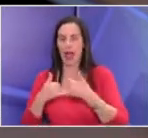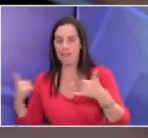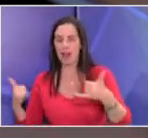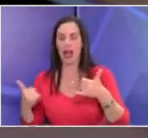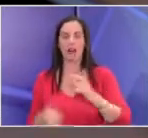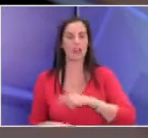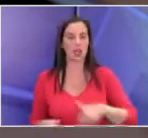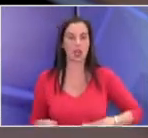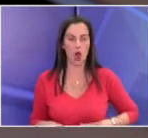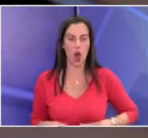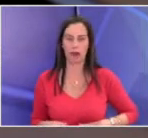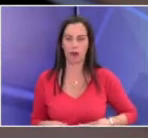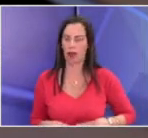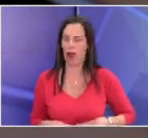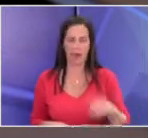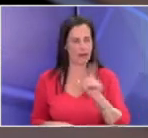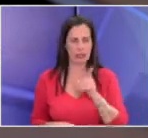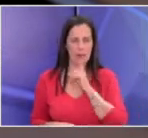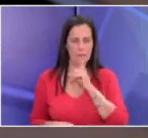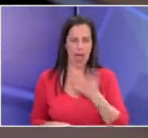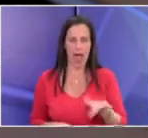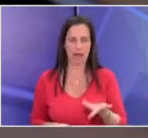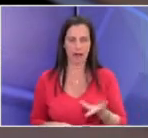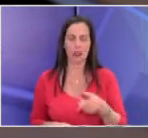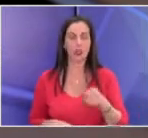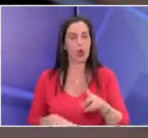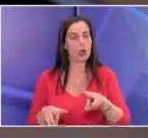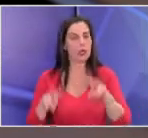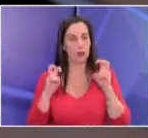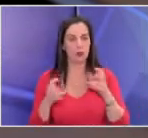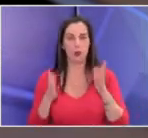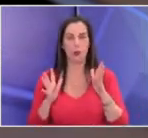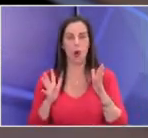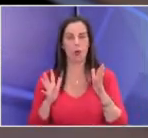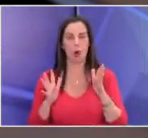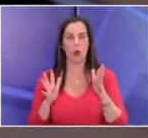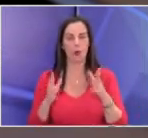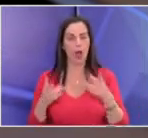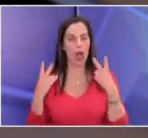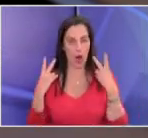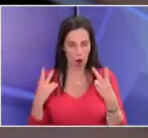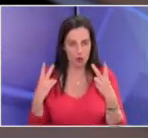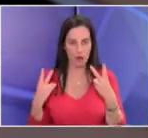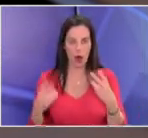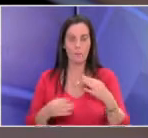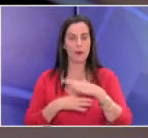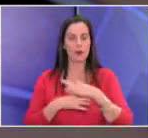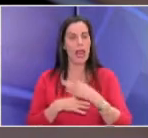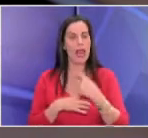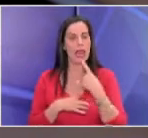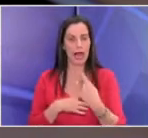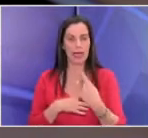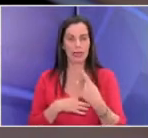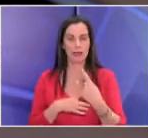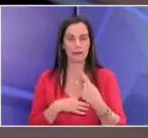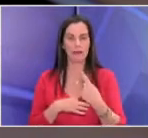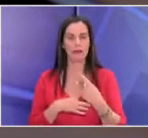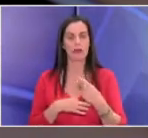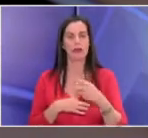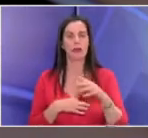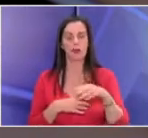קבוצתי, תעסוקה, איזוק אלקטרוני לפעמים, וכן הלאה וכן הלאה. חשוב להגיד שיש לנו מעסיקים